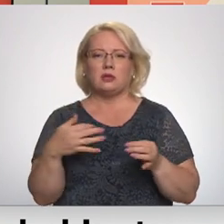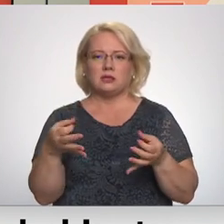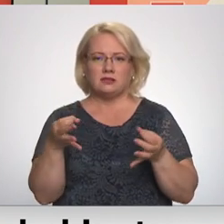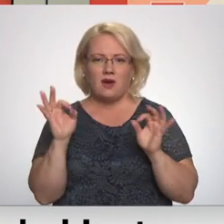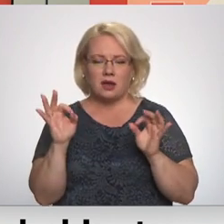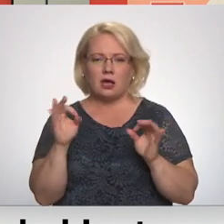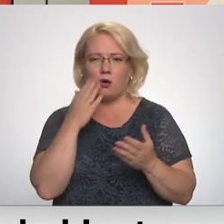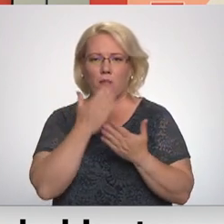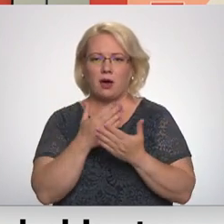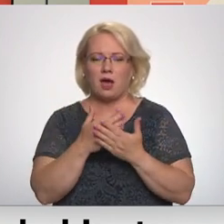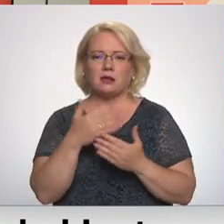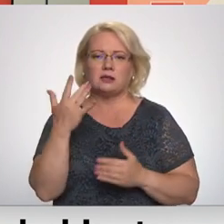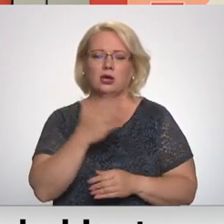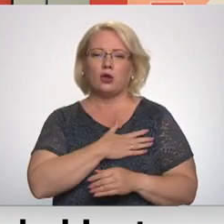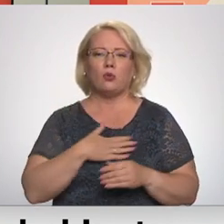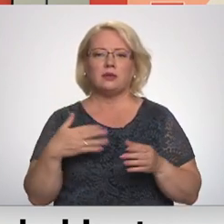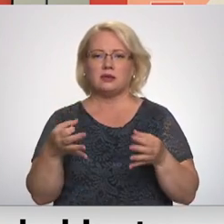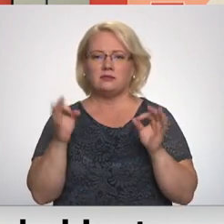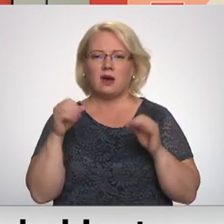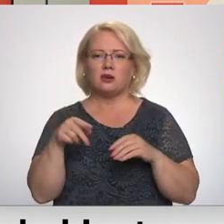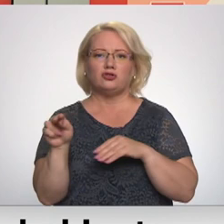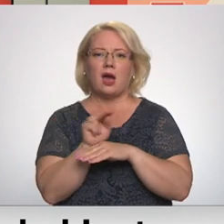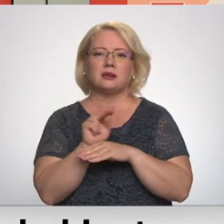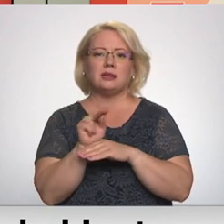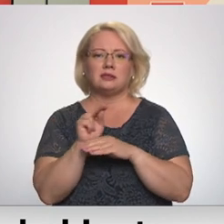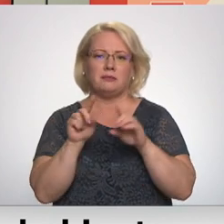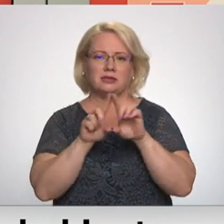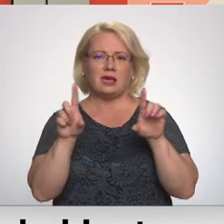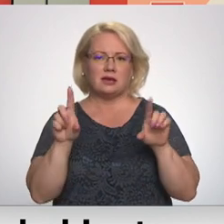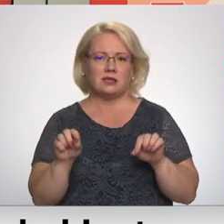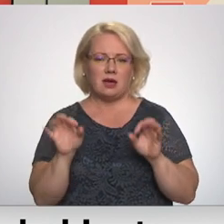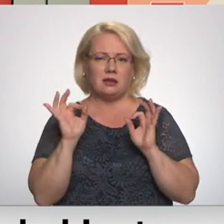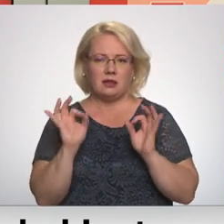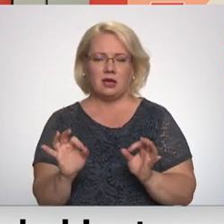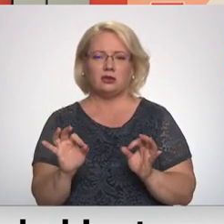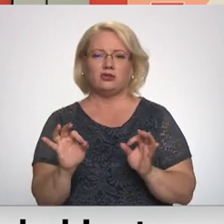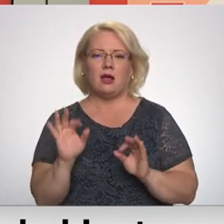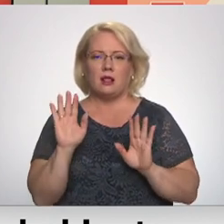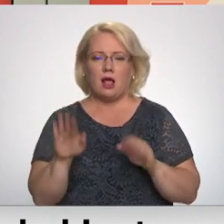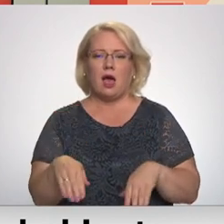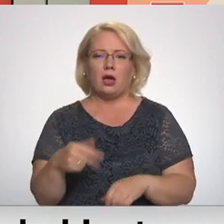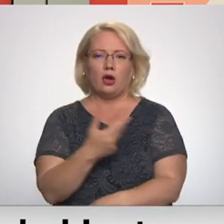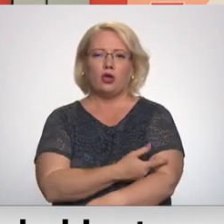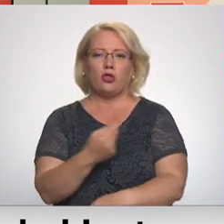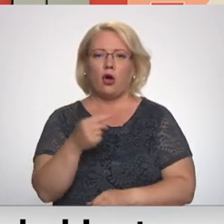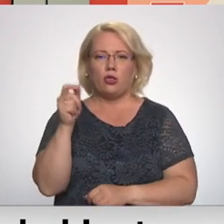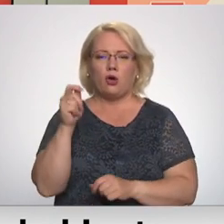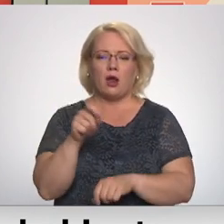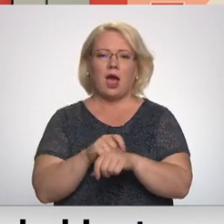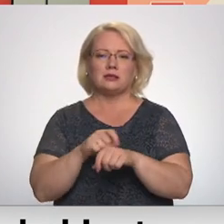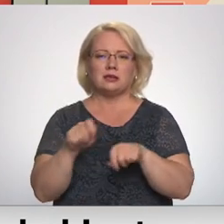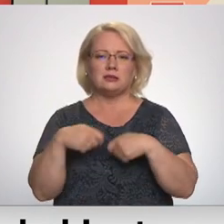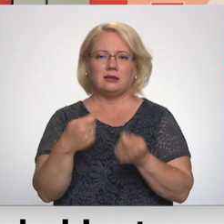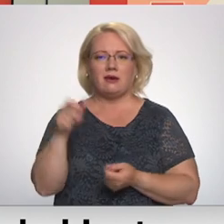gan, cik nozīmīga ir šī ārstniecības iestāde tieši, lai donors saprastu